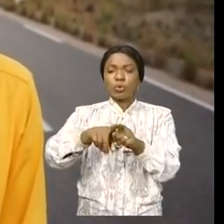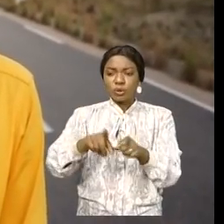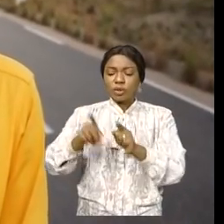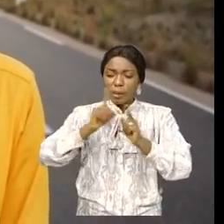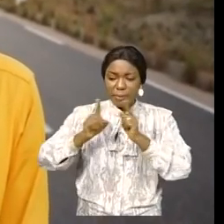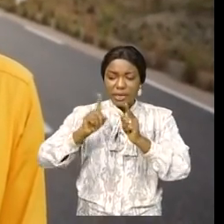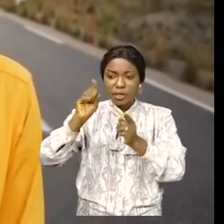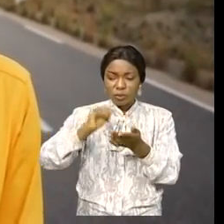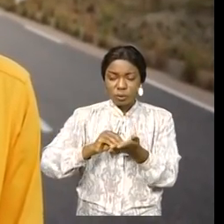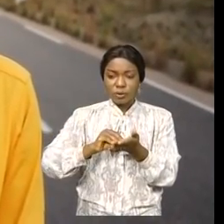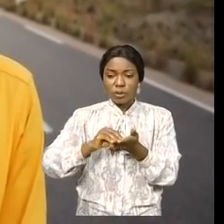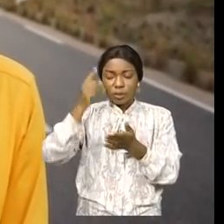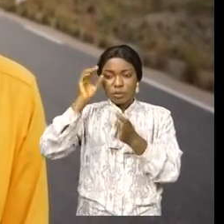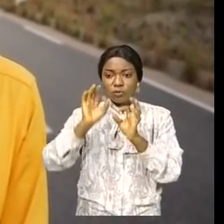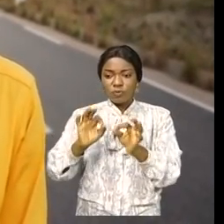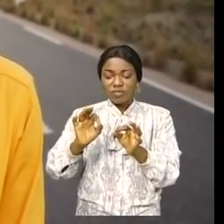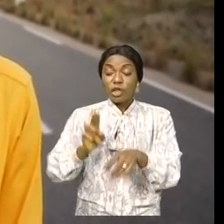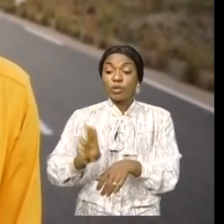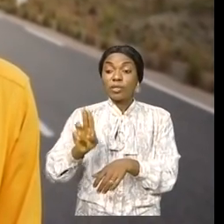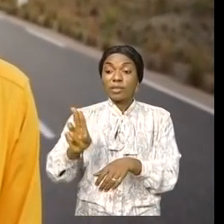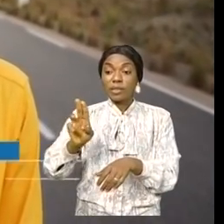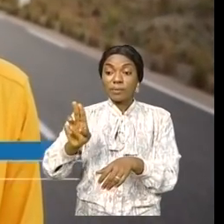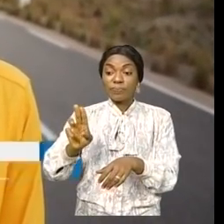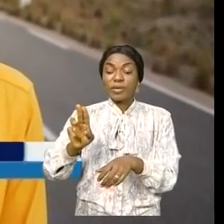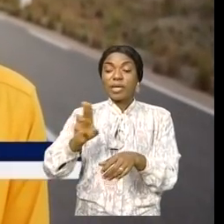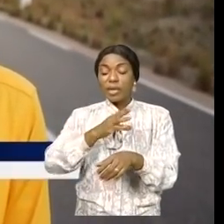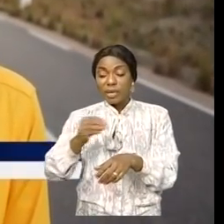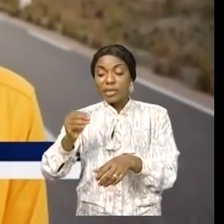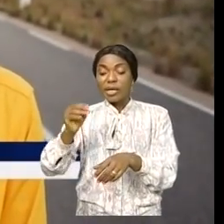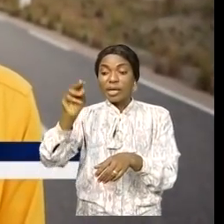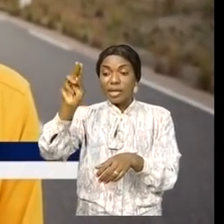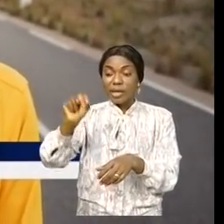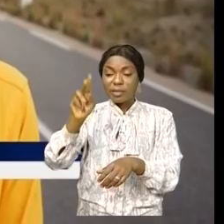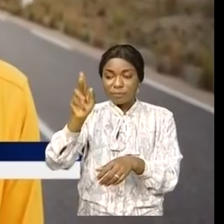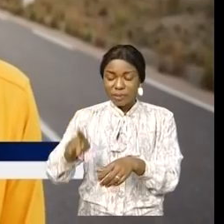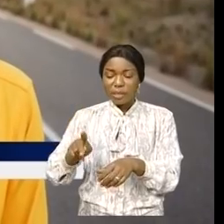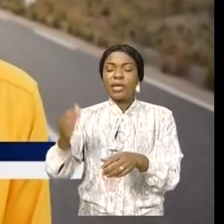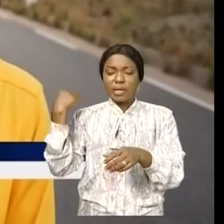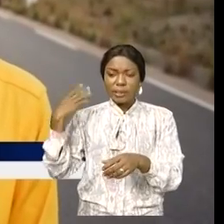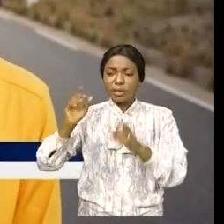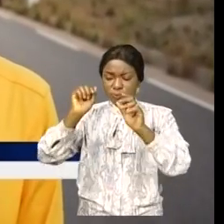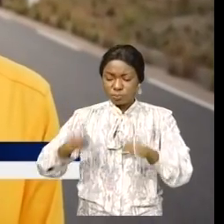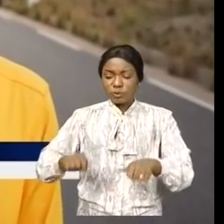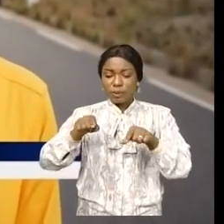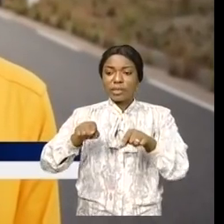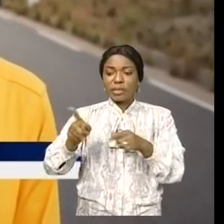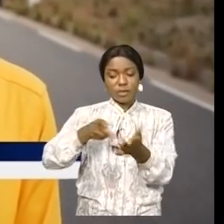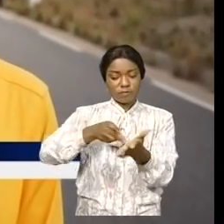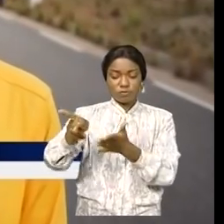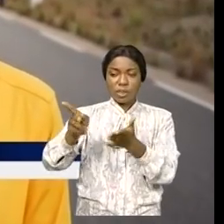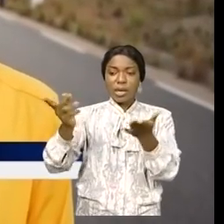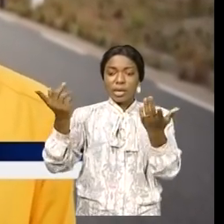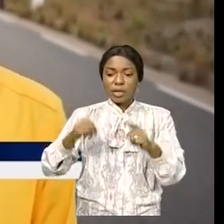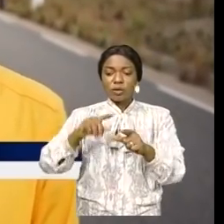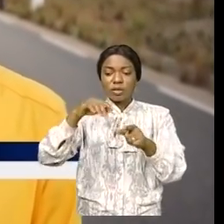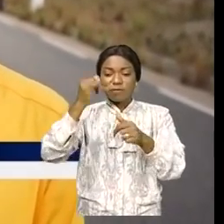parlé des nouvelles unités NP que l'État pourra prendre en charge quand on aura